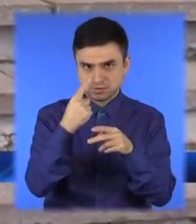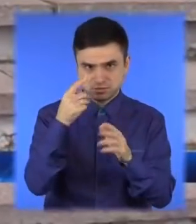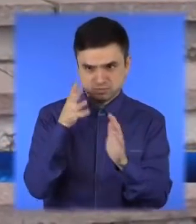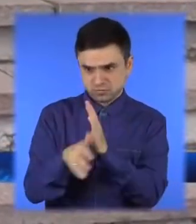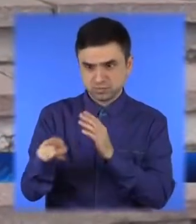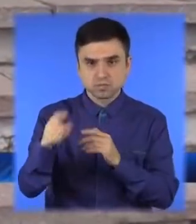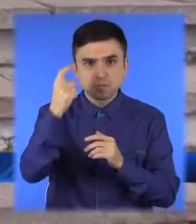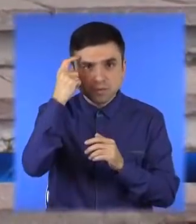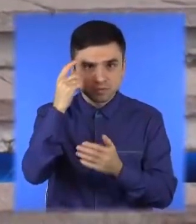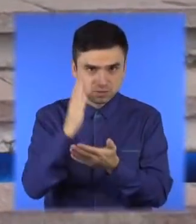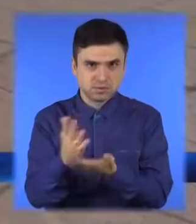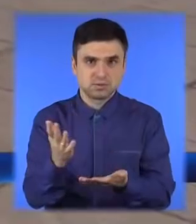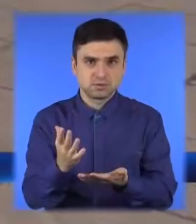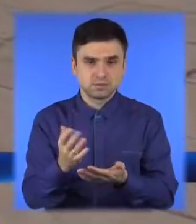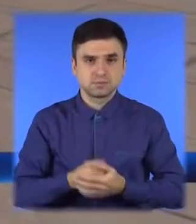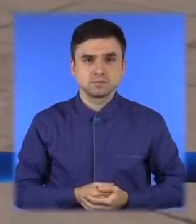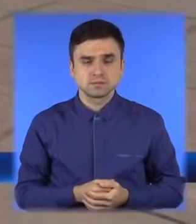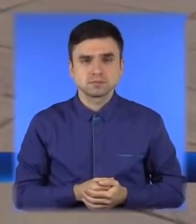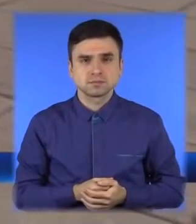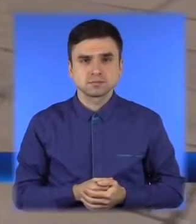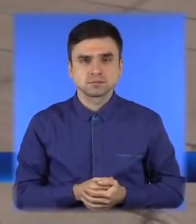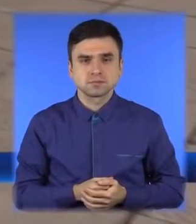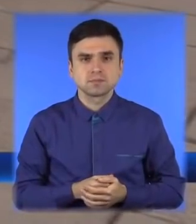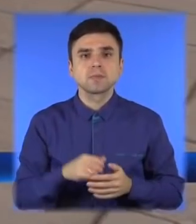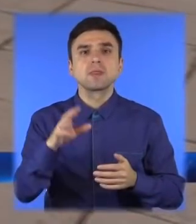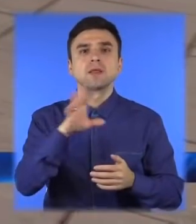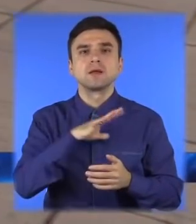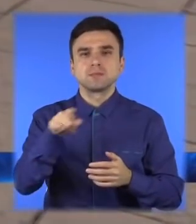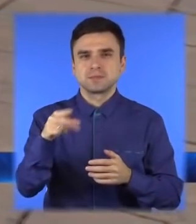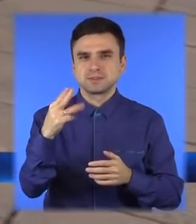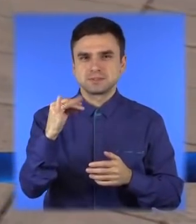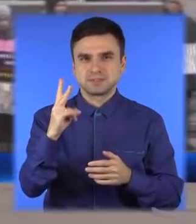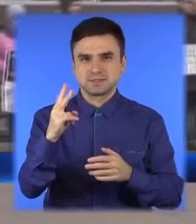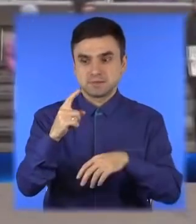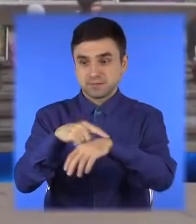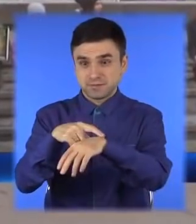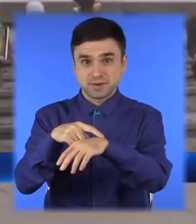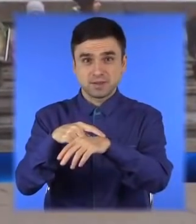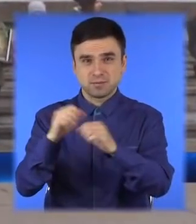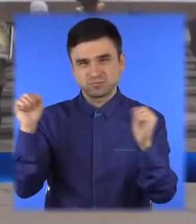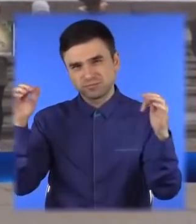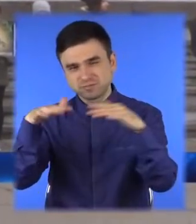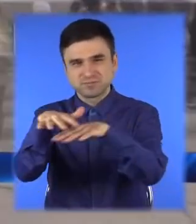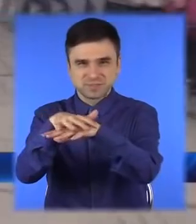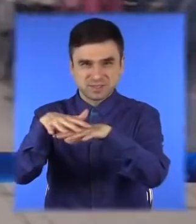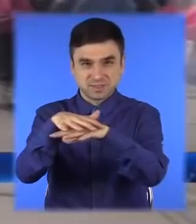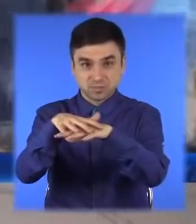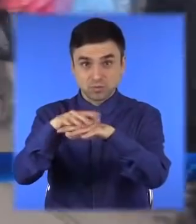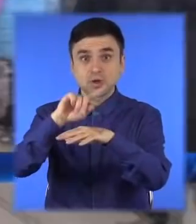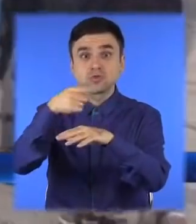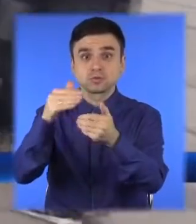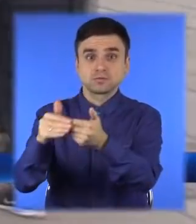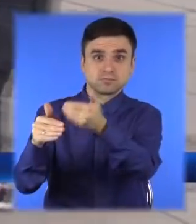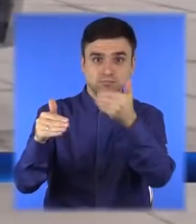саме життя, як і наше. Акція розпочалась за годину до циркової вистави. Такий час обрали, аби якомога більше